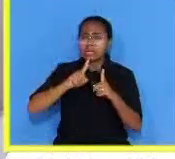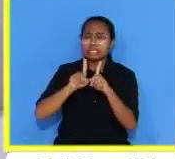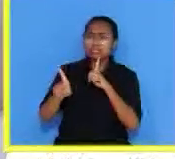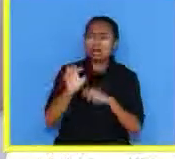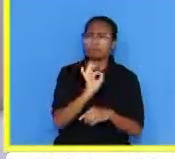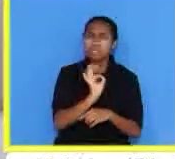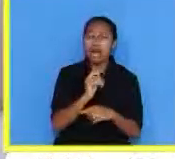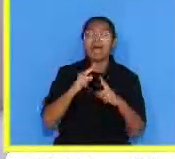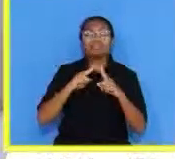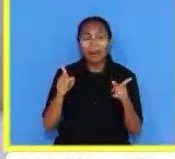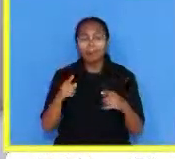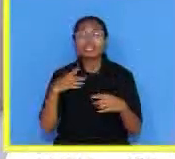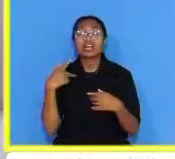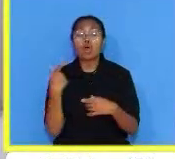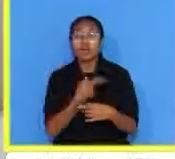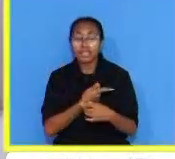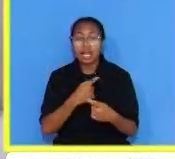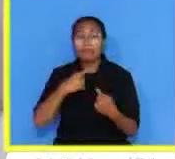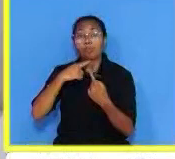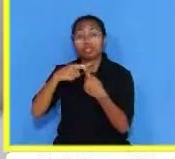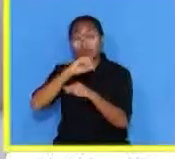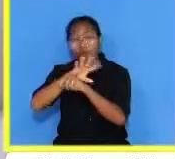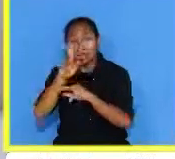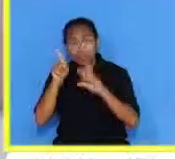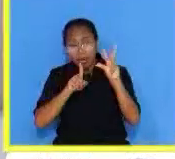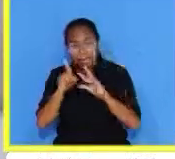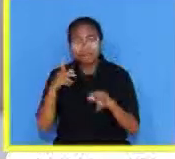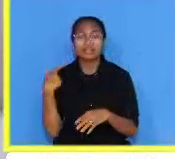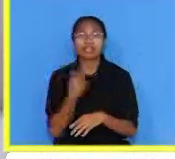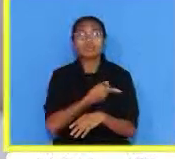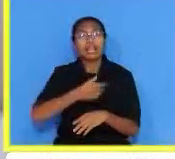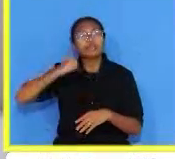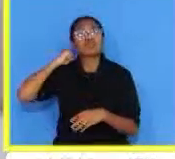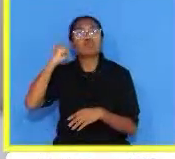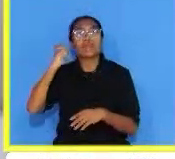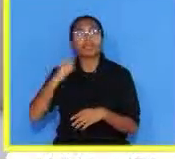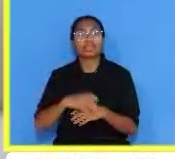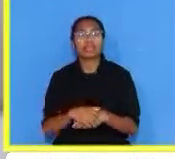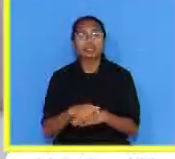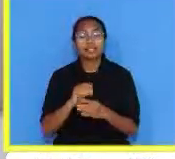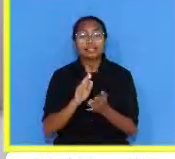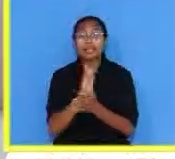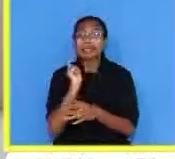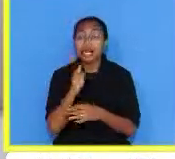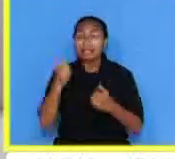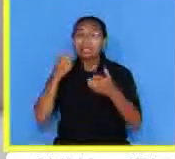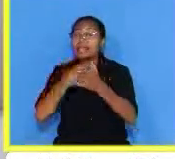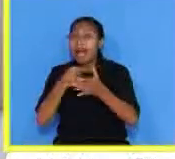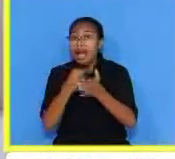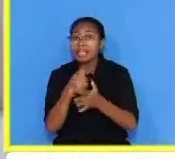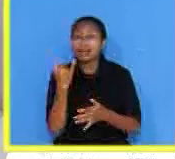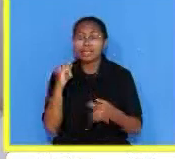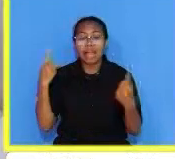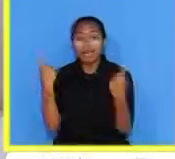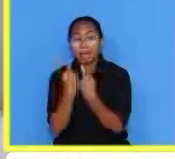terkena, tetapi ketika kita terkena pun kita akan menjadi lebih kuat. Ya. Kemudian tantangan yang kita